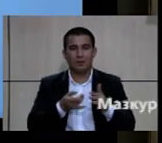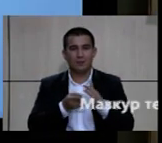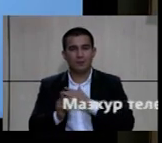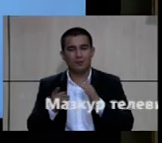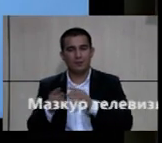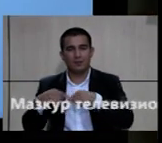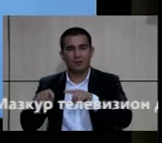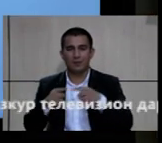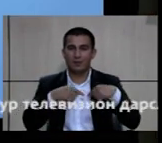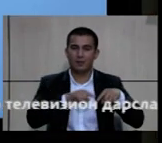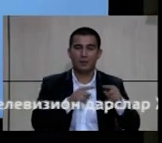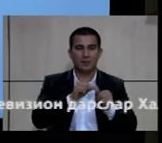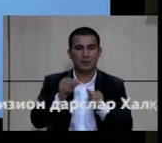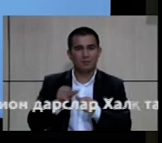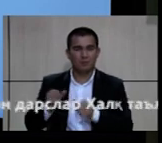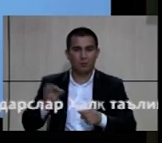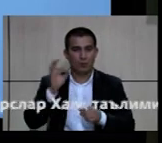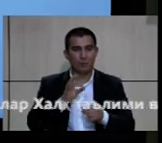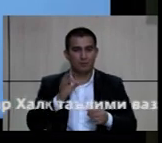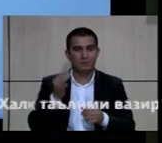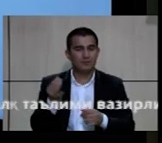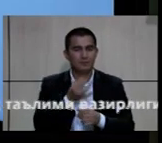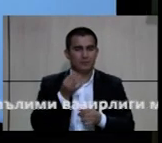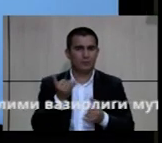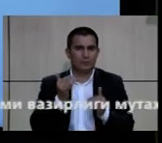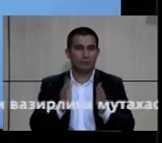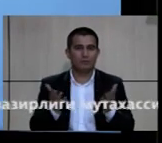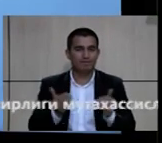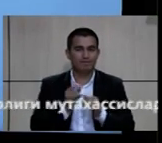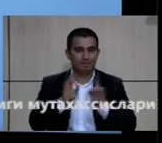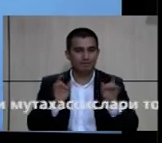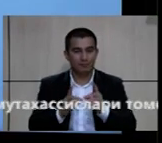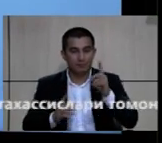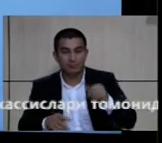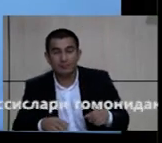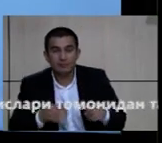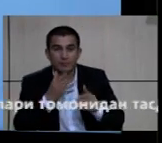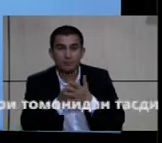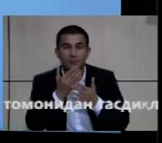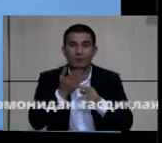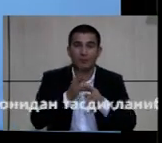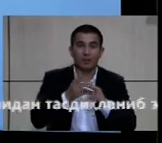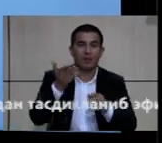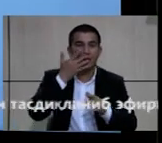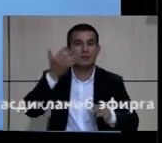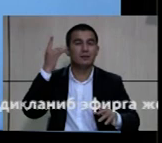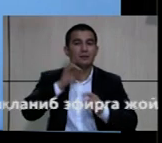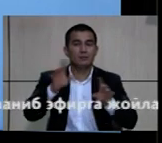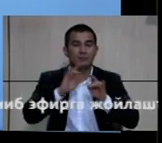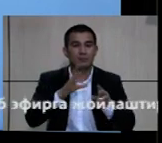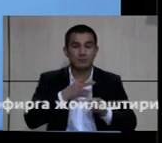Keling aziz o'quvchilar, bugungi darsimizni boshlashdan oldin o'tilgan mavzuni mustahkamlab olamiz.